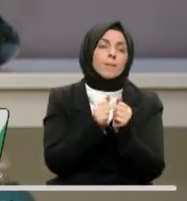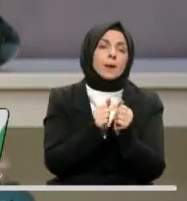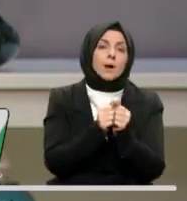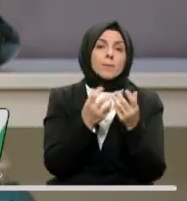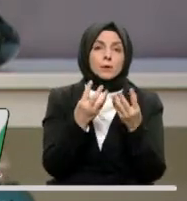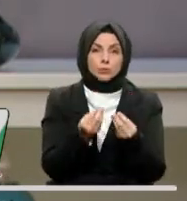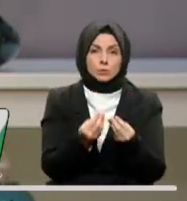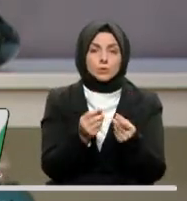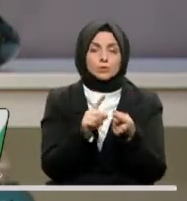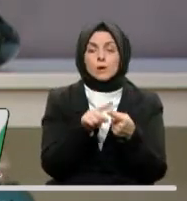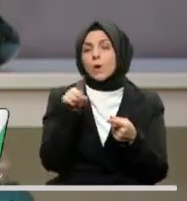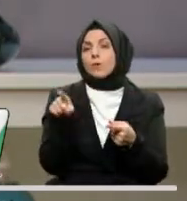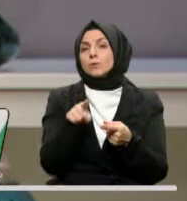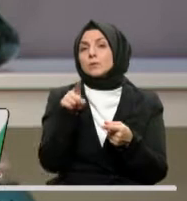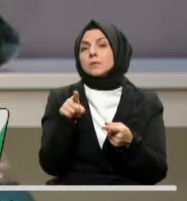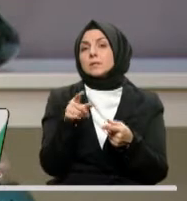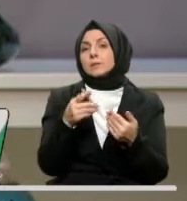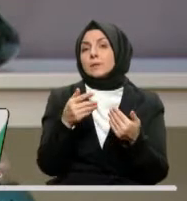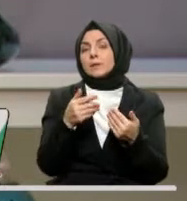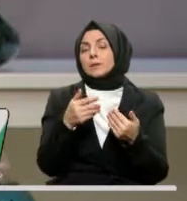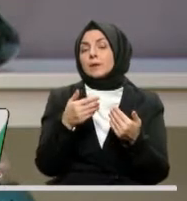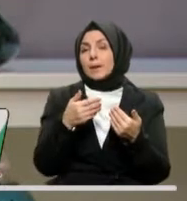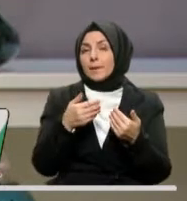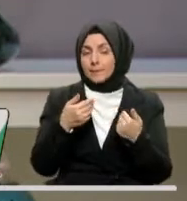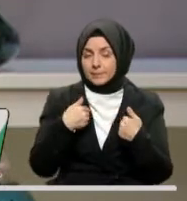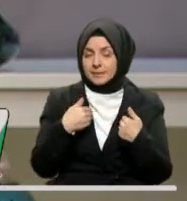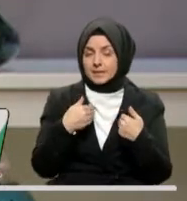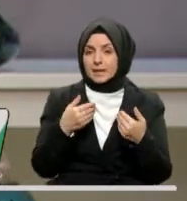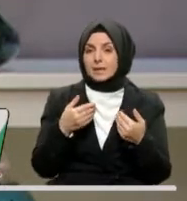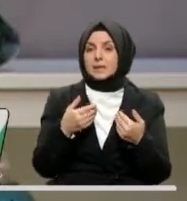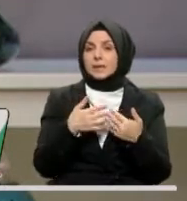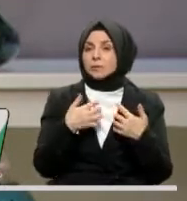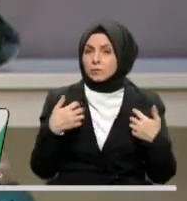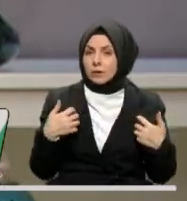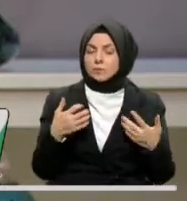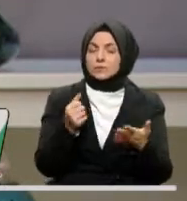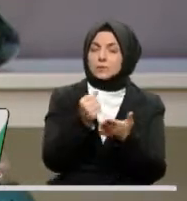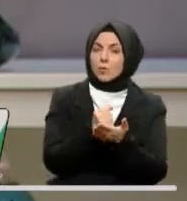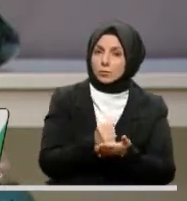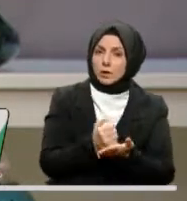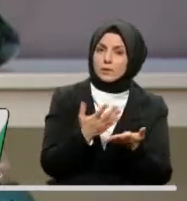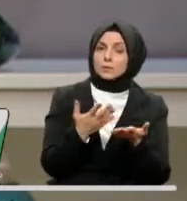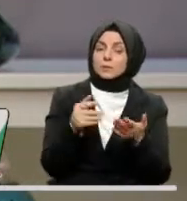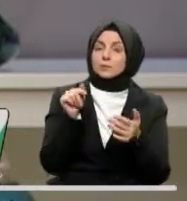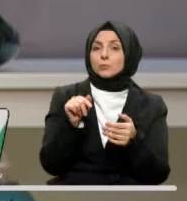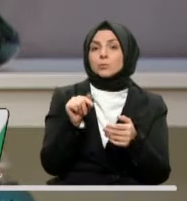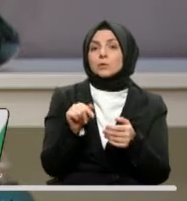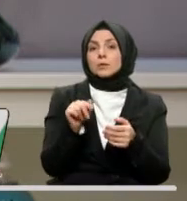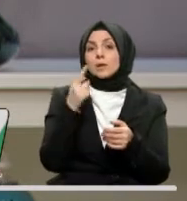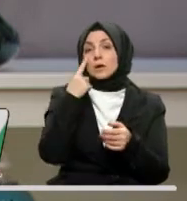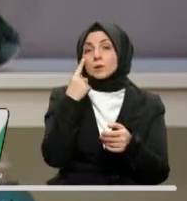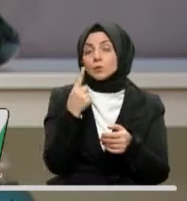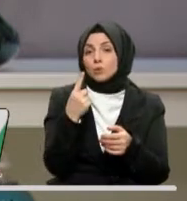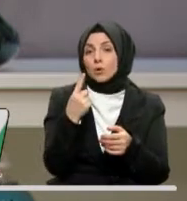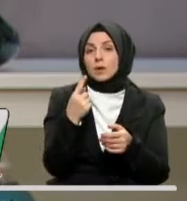ve oradan bir şeyler çıkarıyoruz için böyle yaşadığımız böyle bir varlık alanında bir sosyal insanın kendi değerinin tamamen